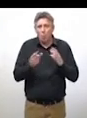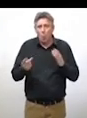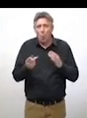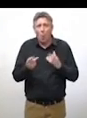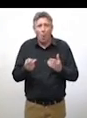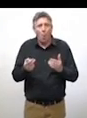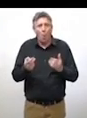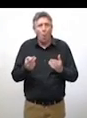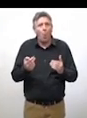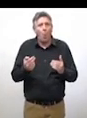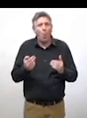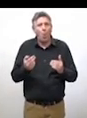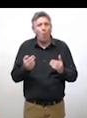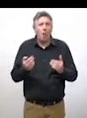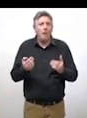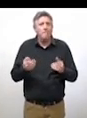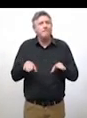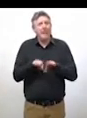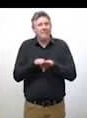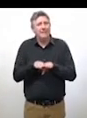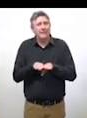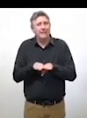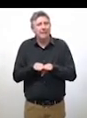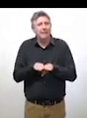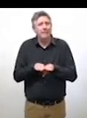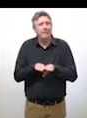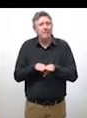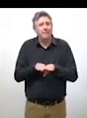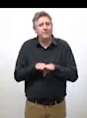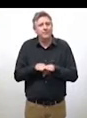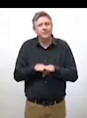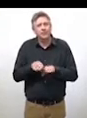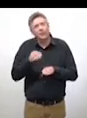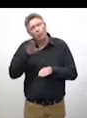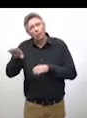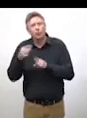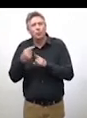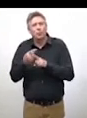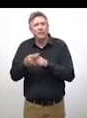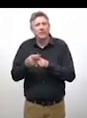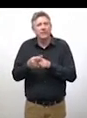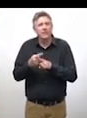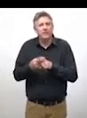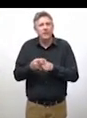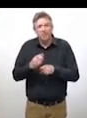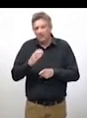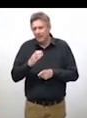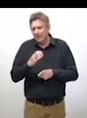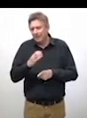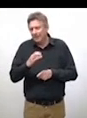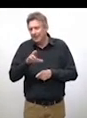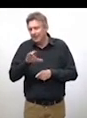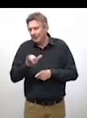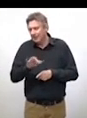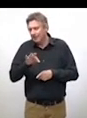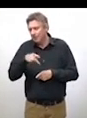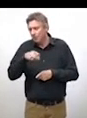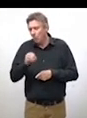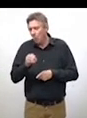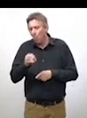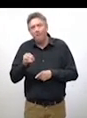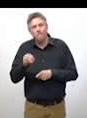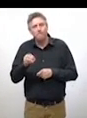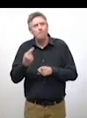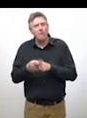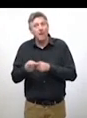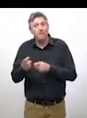notamment toute forme de spéculation qu'on peut retrouver dans d'autres monnaies, notamment les crypto-monnaies. Il y a également la